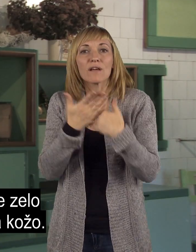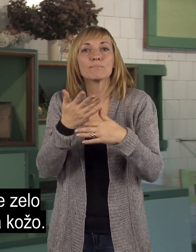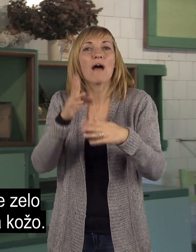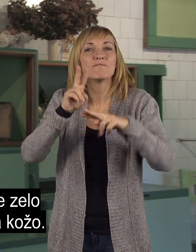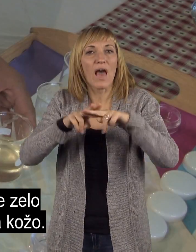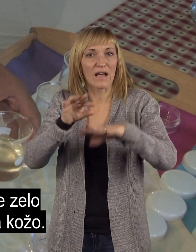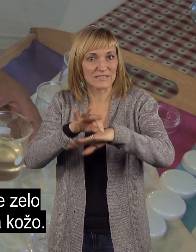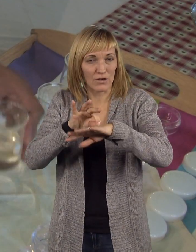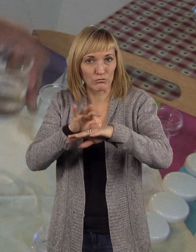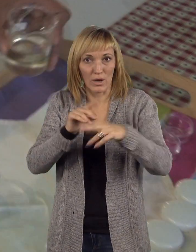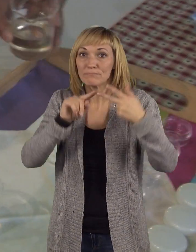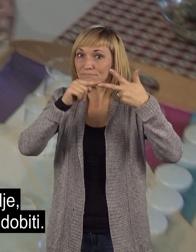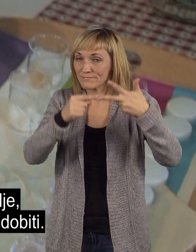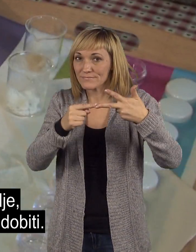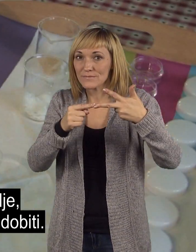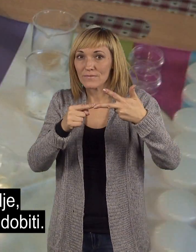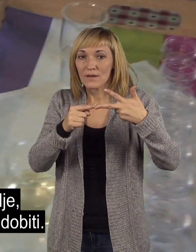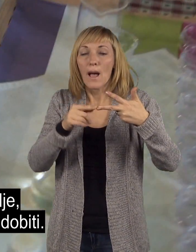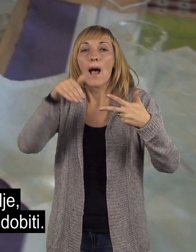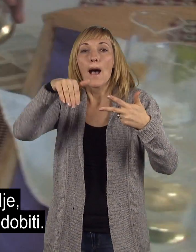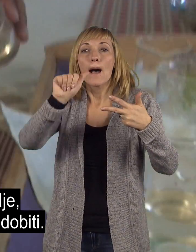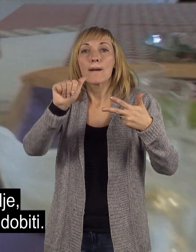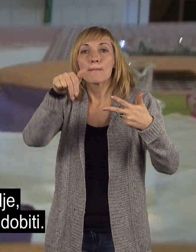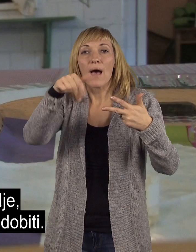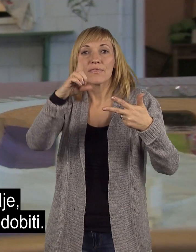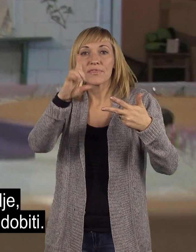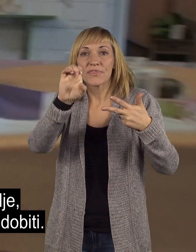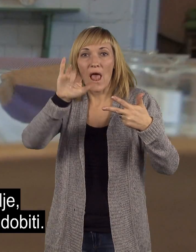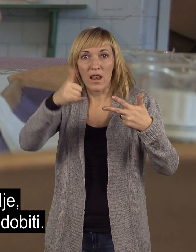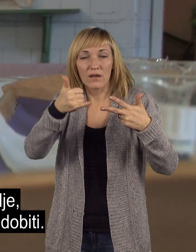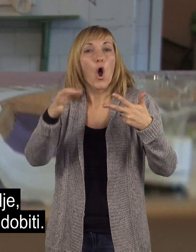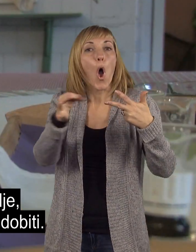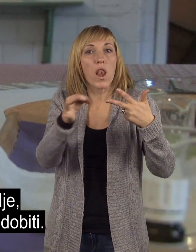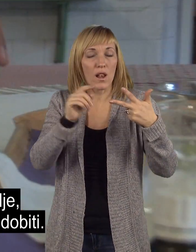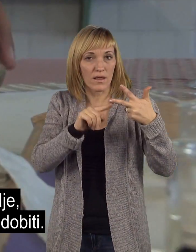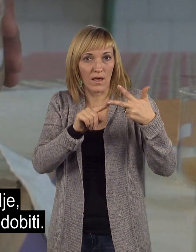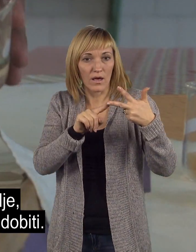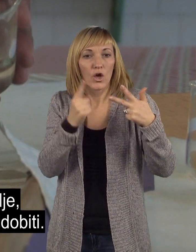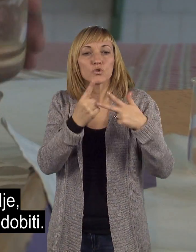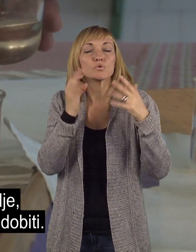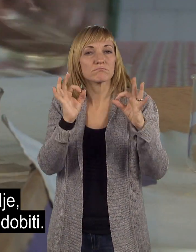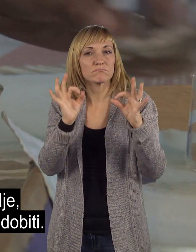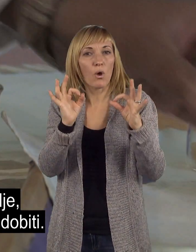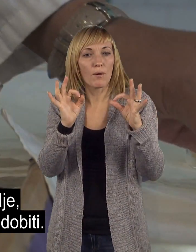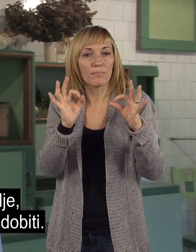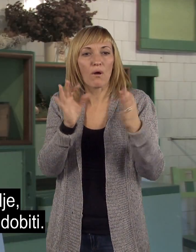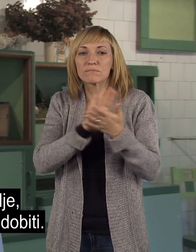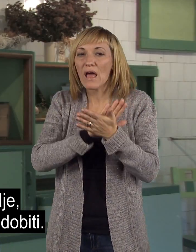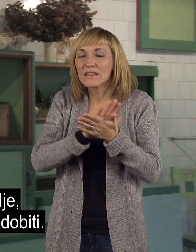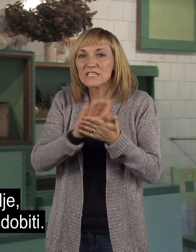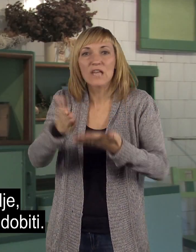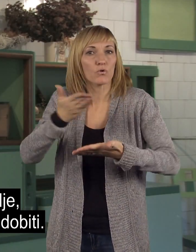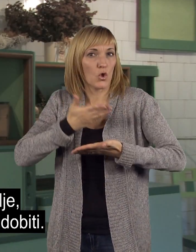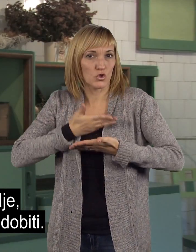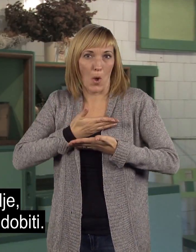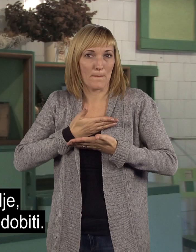za kožo. Potem pa je mandljevo olje. Mandljevo olje je tudi zelo